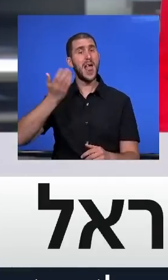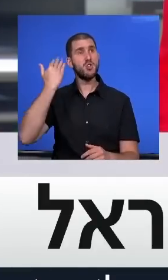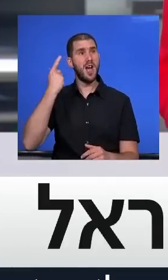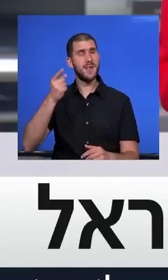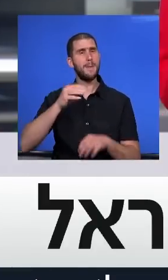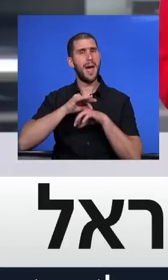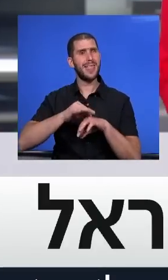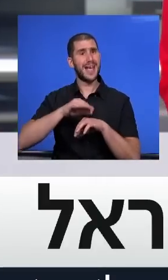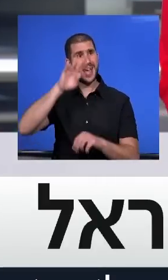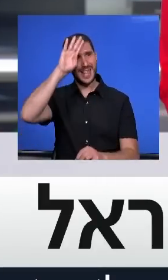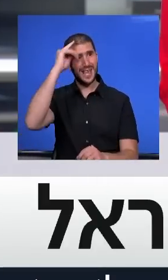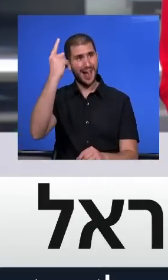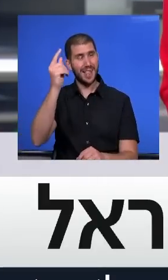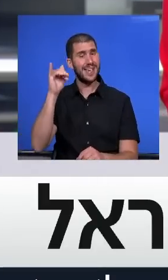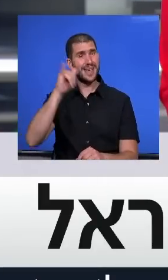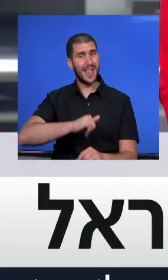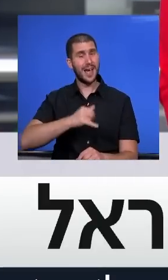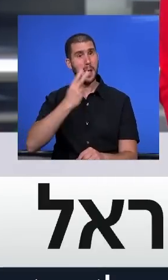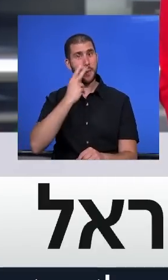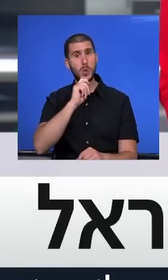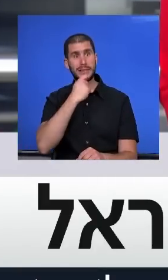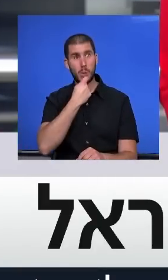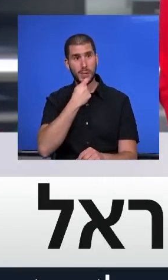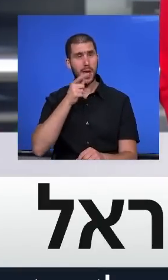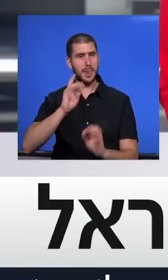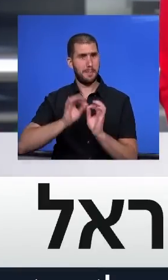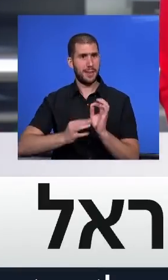בהנהגה האיראנית הנחת כאן לביקור סודי, ואת עם הפרטים.